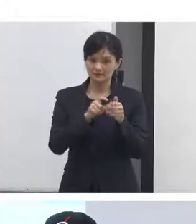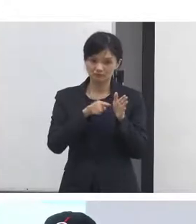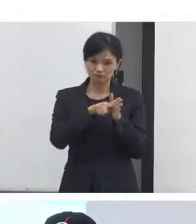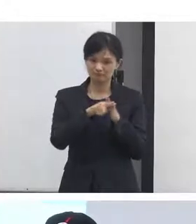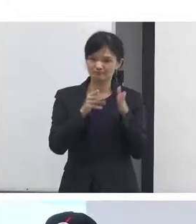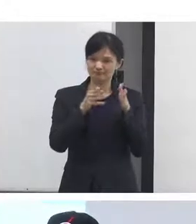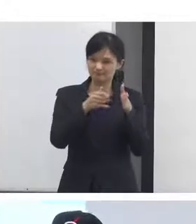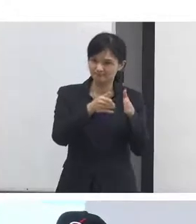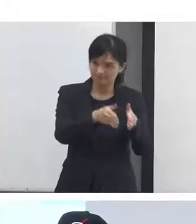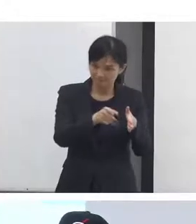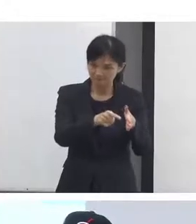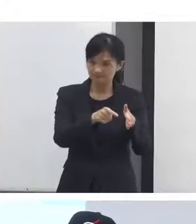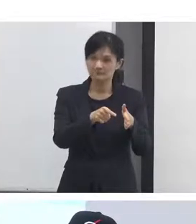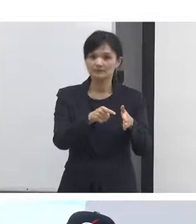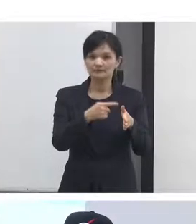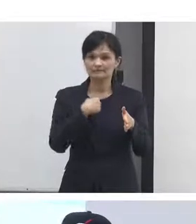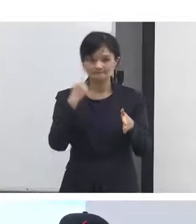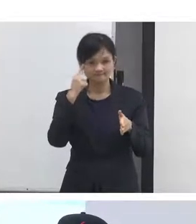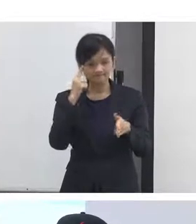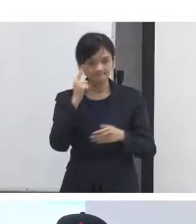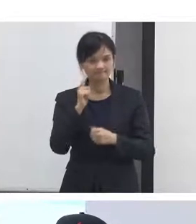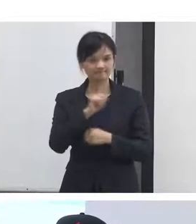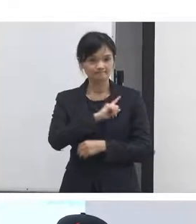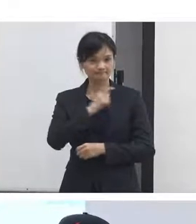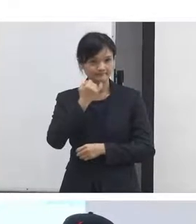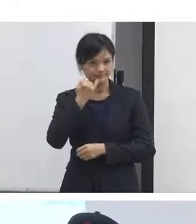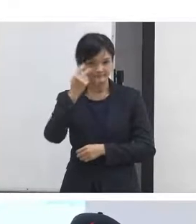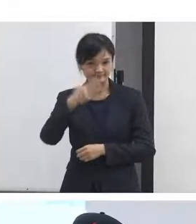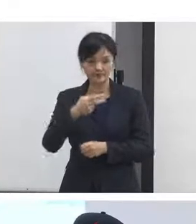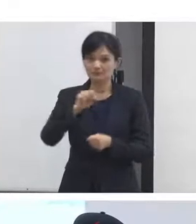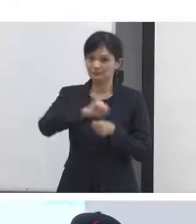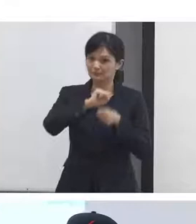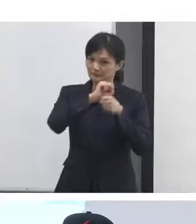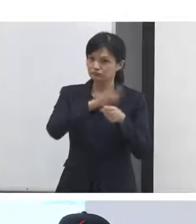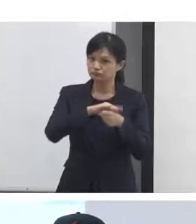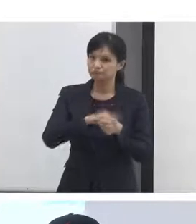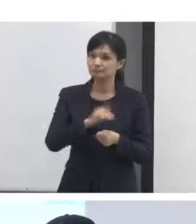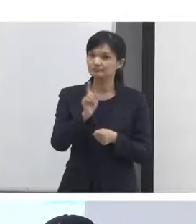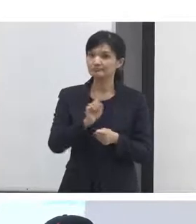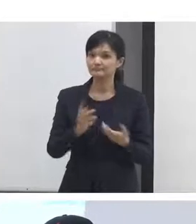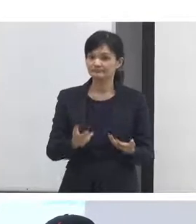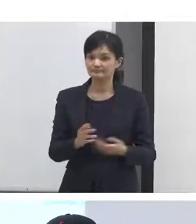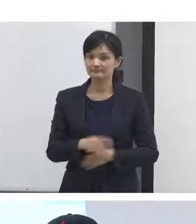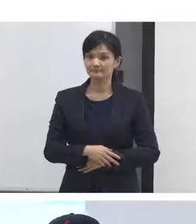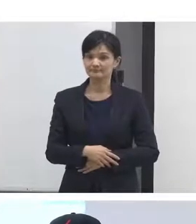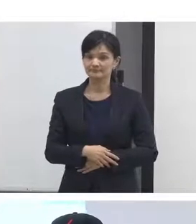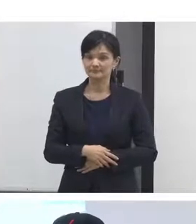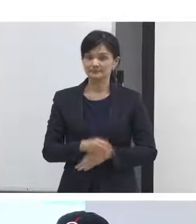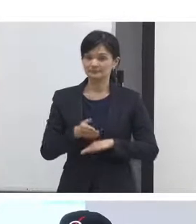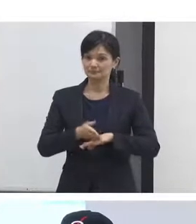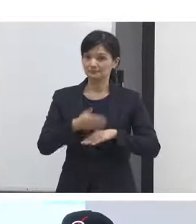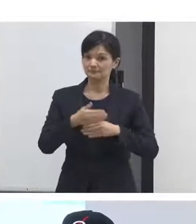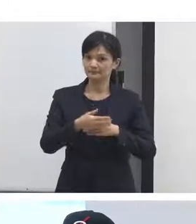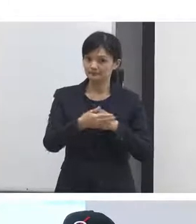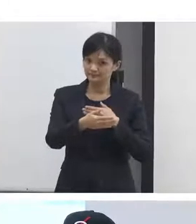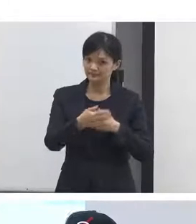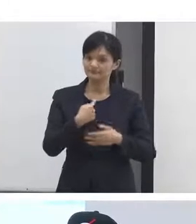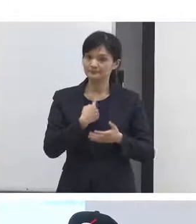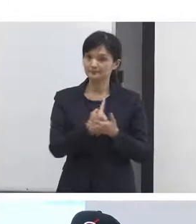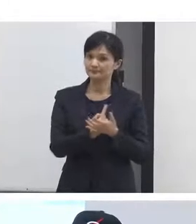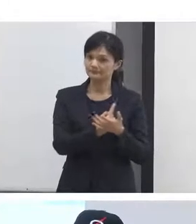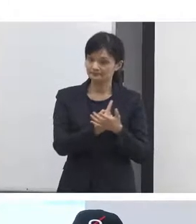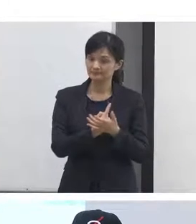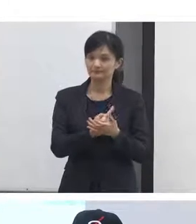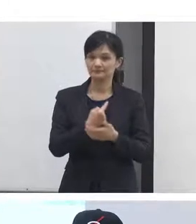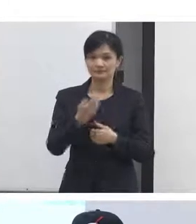了解，说我们到底可以做些什么。有时候这样一个过程中，它慢慢的让我去了解到目前的政治